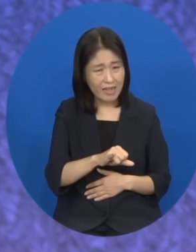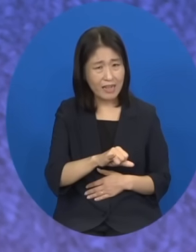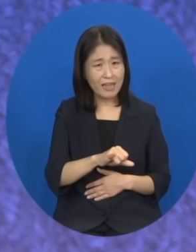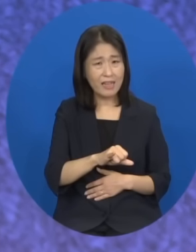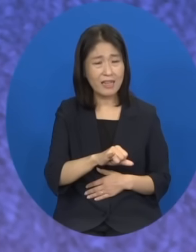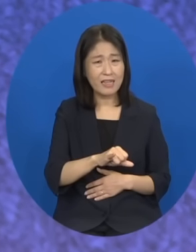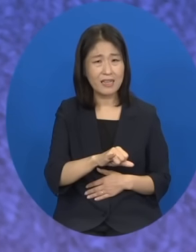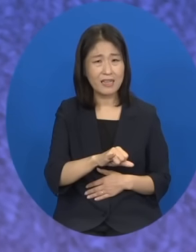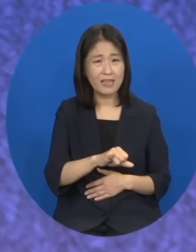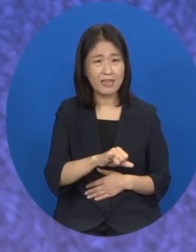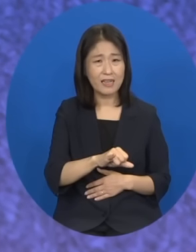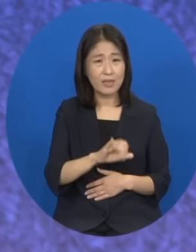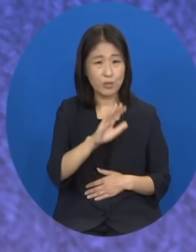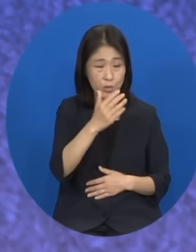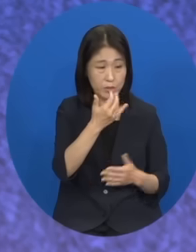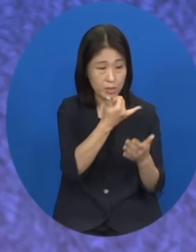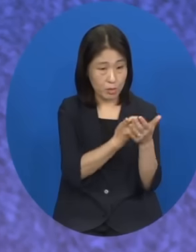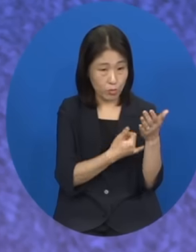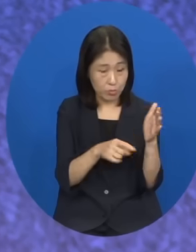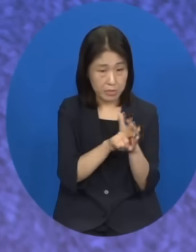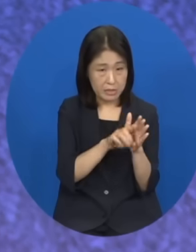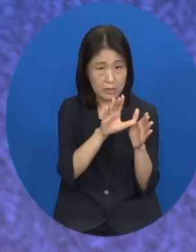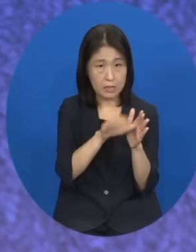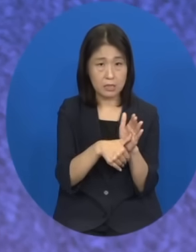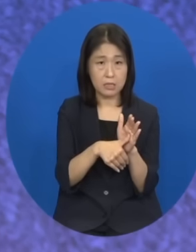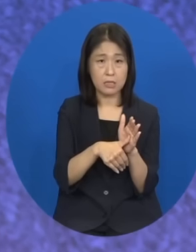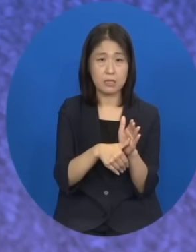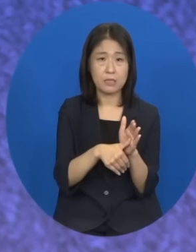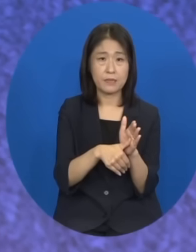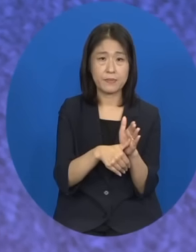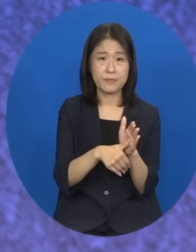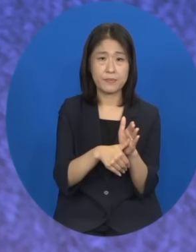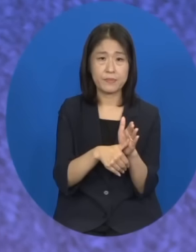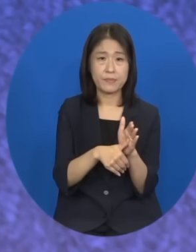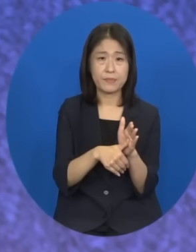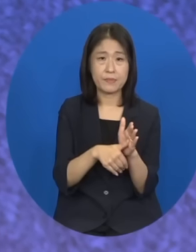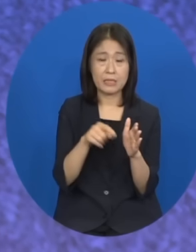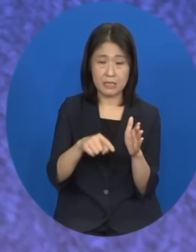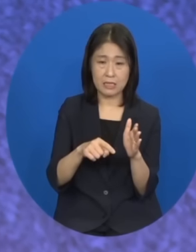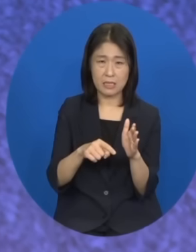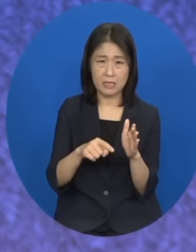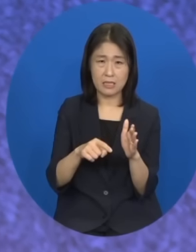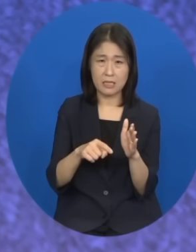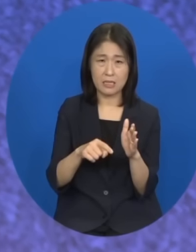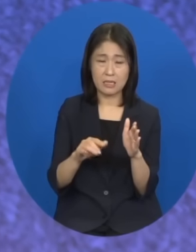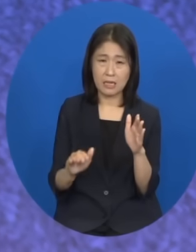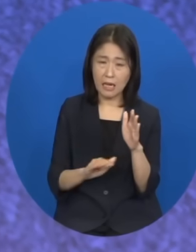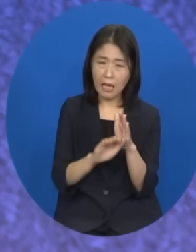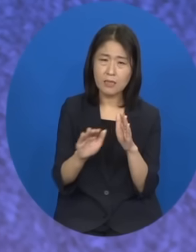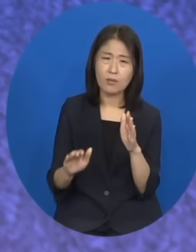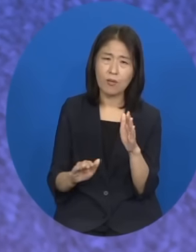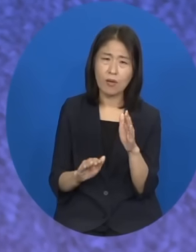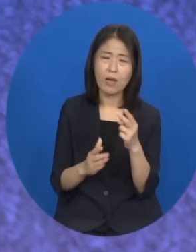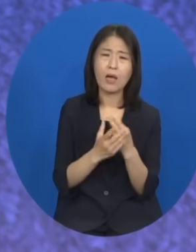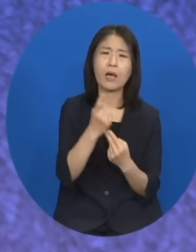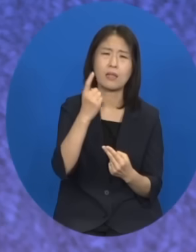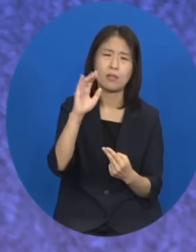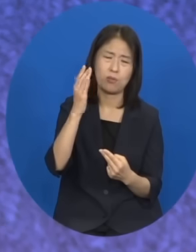되었음을 그 고아가 믿을 때, 그때부터 그 가족은 정말 한 가족이 되는